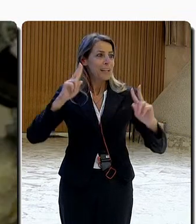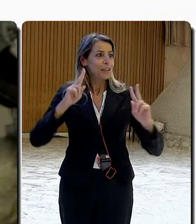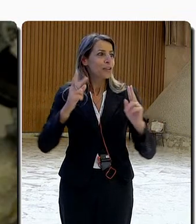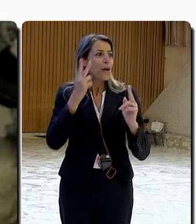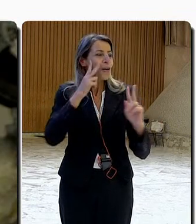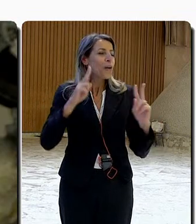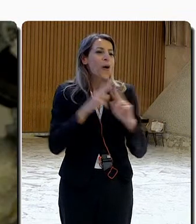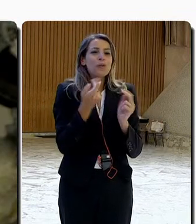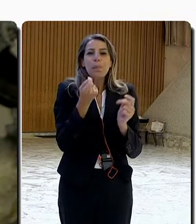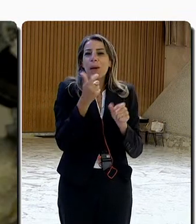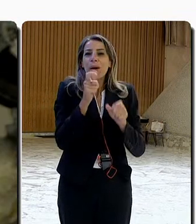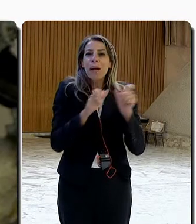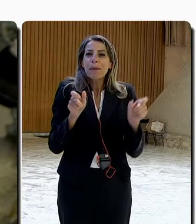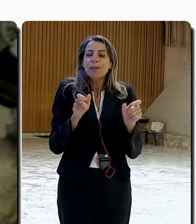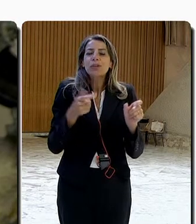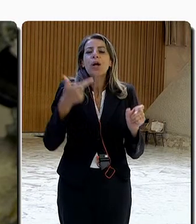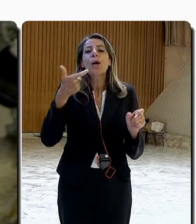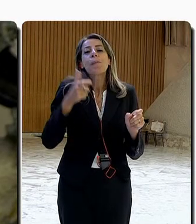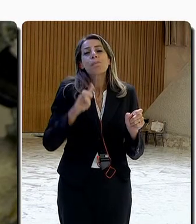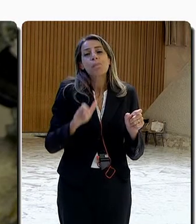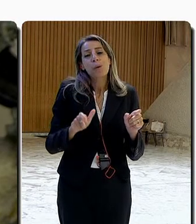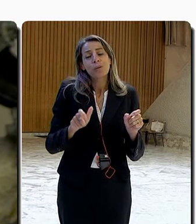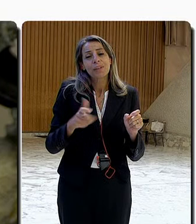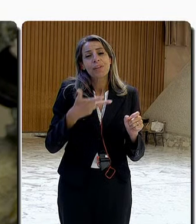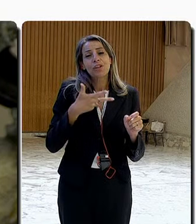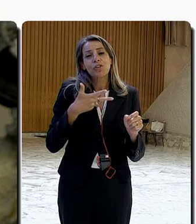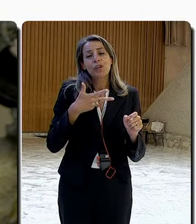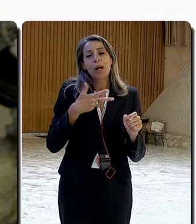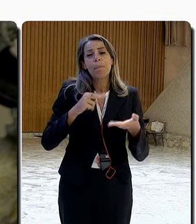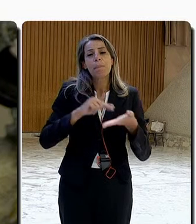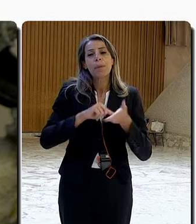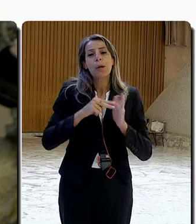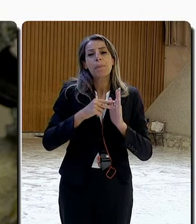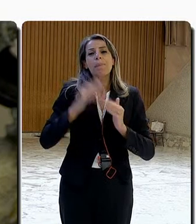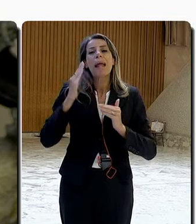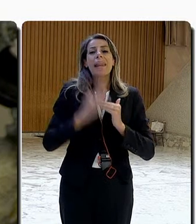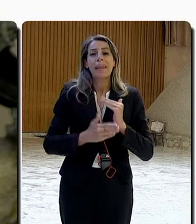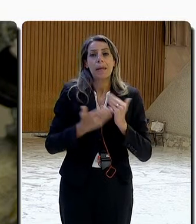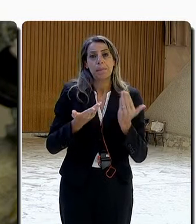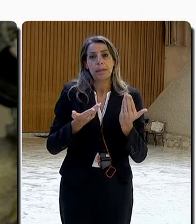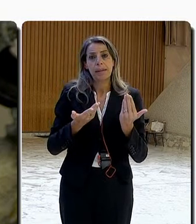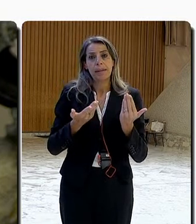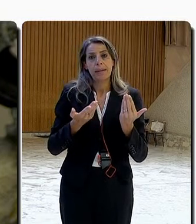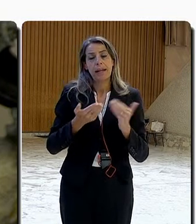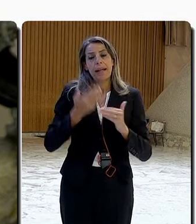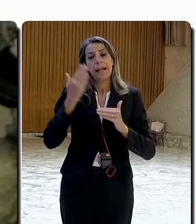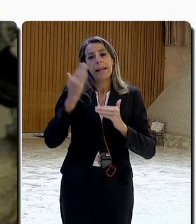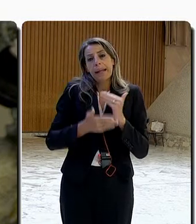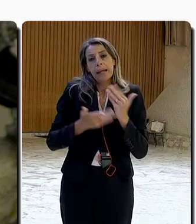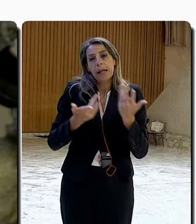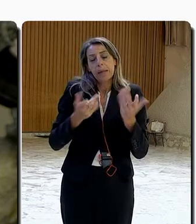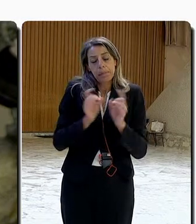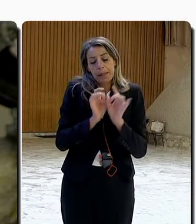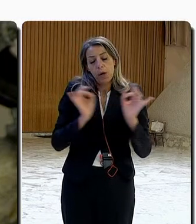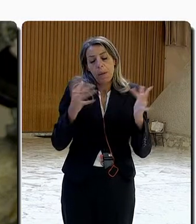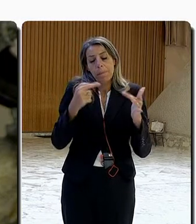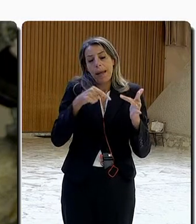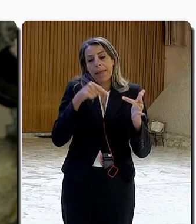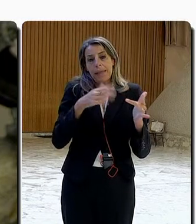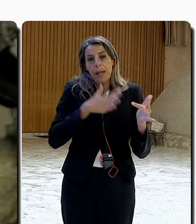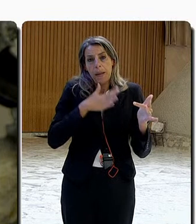pochi a causa delle limitazioni che ci sono state imposte dalla